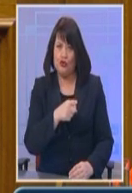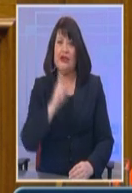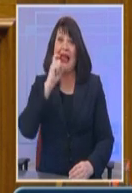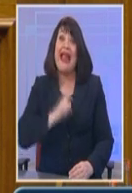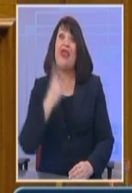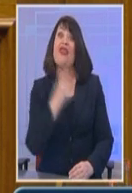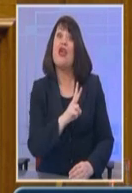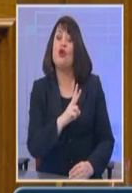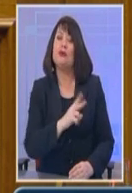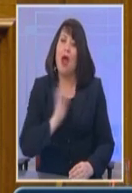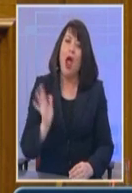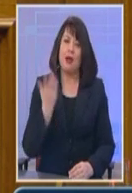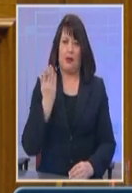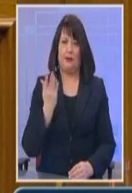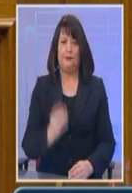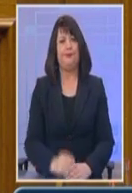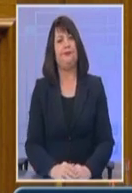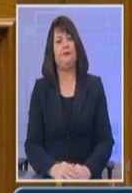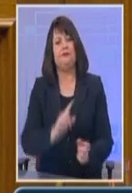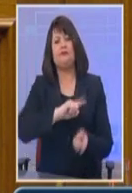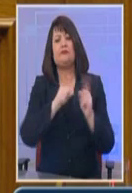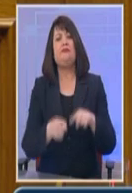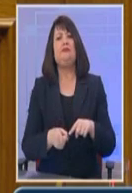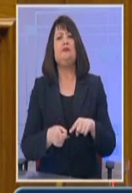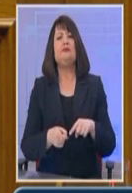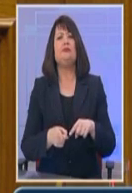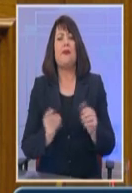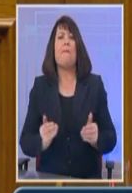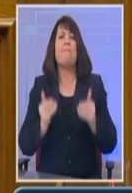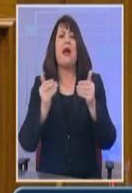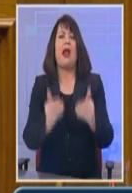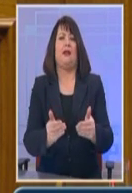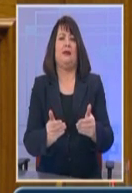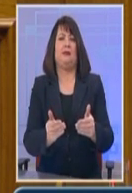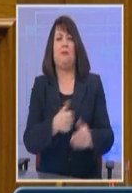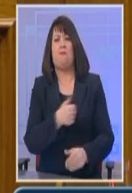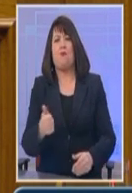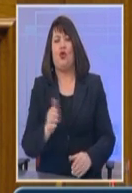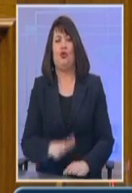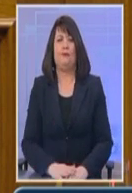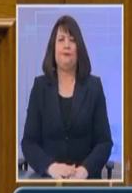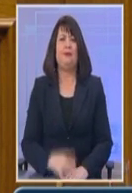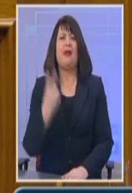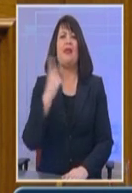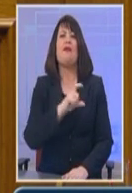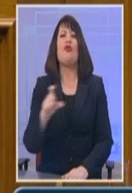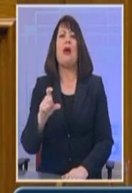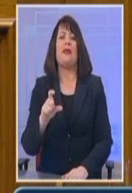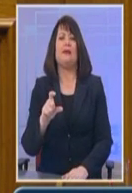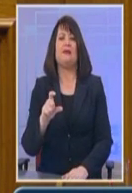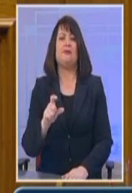καθήκον σας. Αντί γι' αυτό πήρατε μία παράταση ζωής. 15 μέρες, κύριε Τσίπρα.